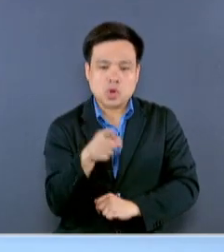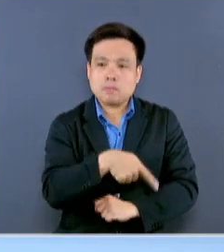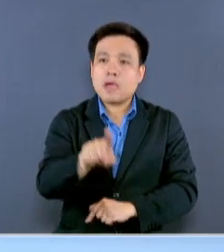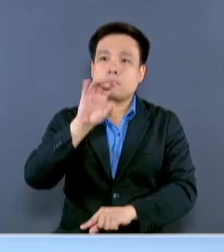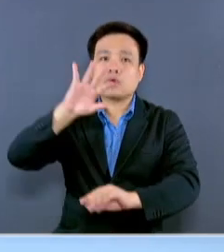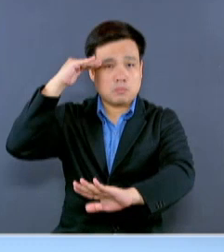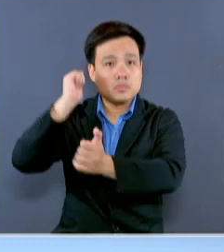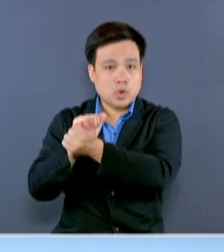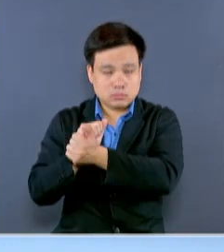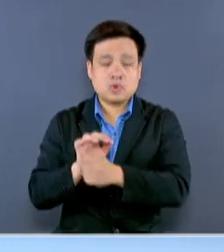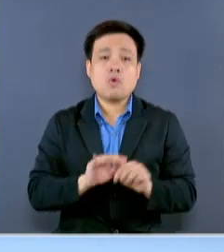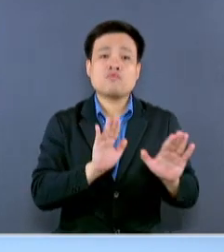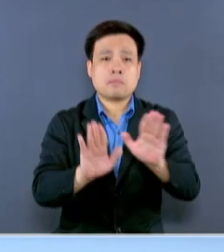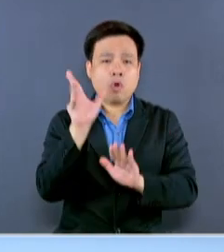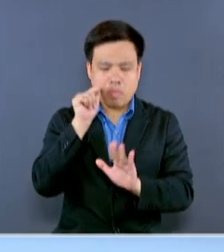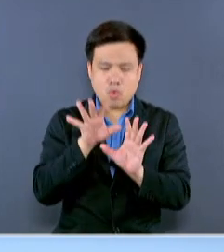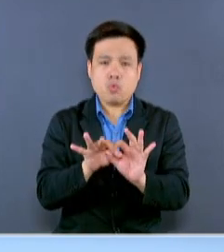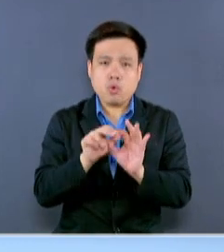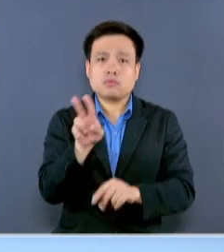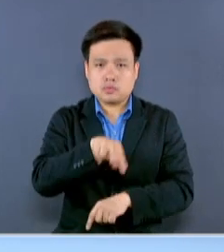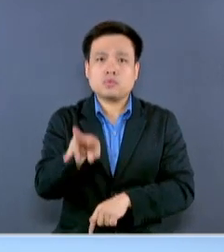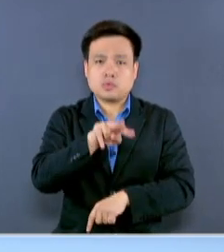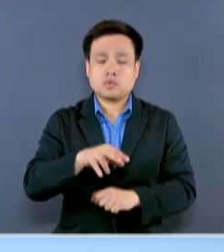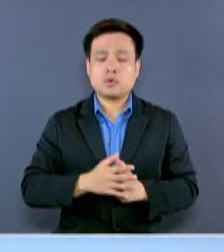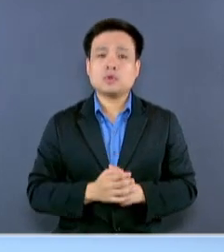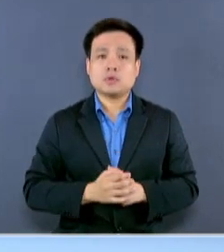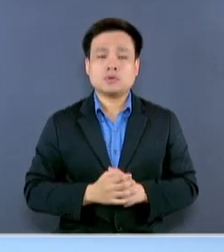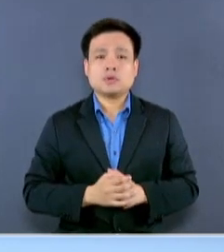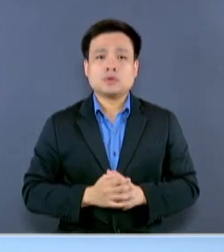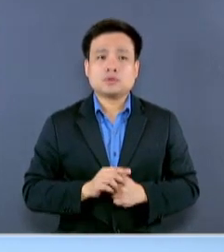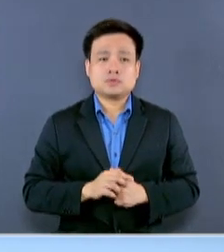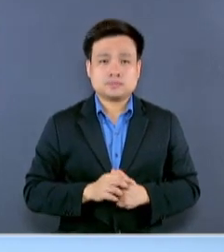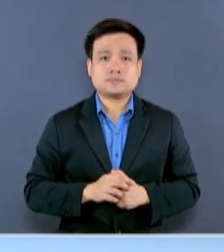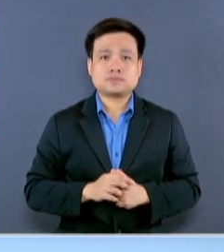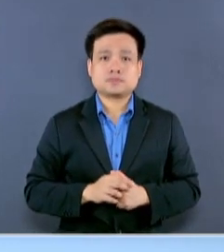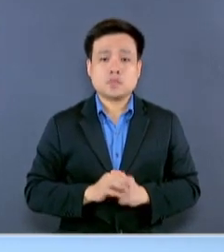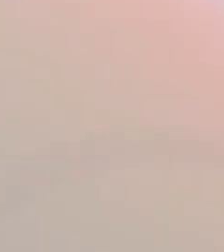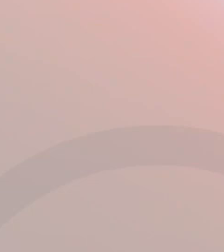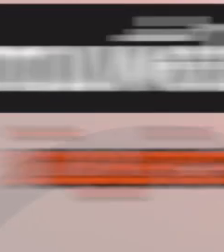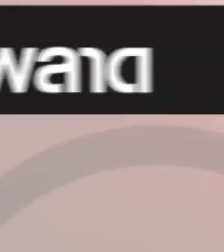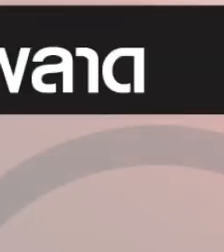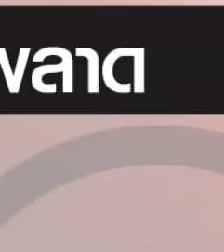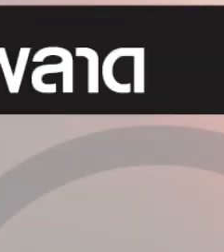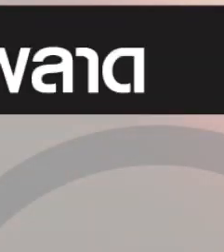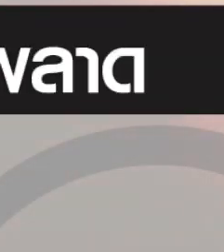เด็กอถูกหลอกกรณีแบบนี้เยอะมากๆเหมือนกันค่ะให้ความรู้เยอะๆเาคอยระแวระวังคนแปลกหน้านะ